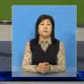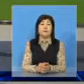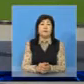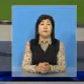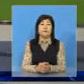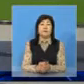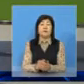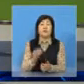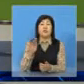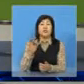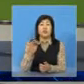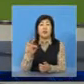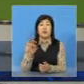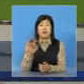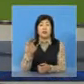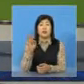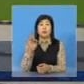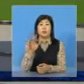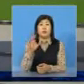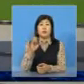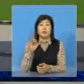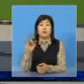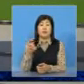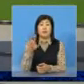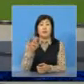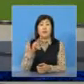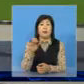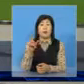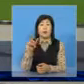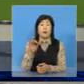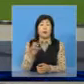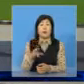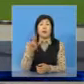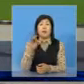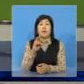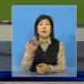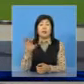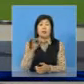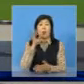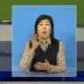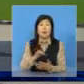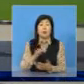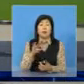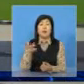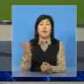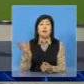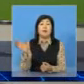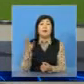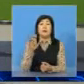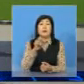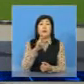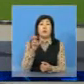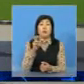ауруханасы Жилянка емес, Нұрсети, Белогорка, Оптный, Пригородный, Растақос және Бекқұлбаба елді